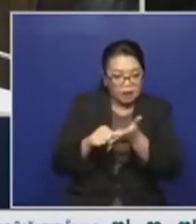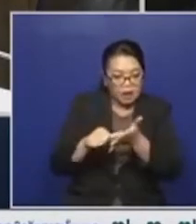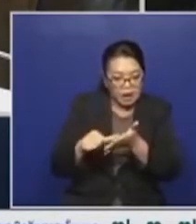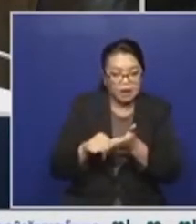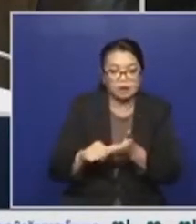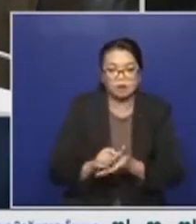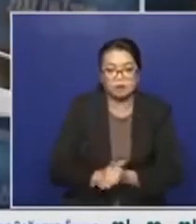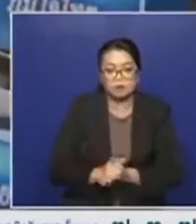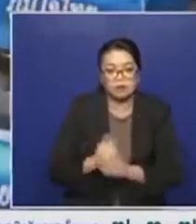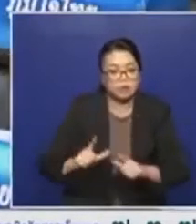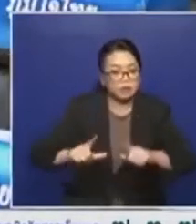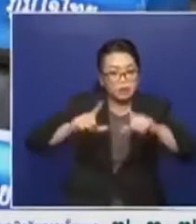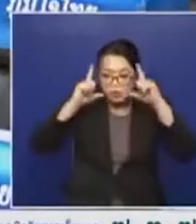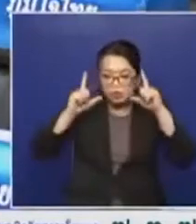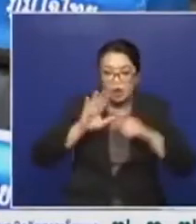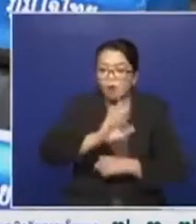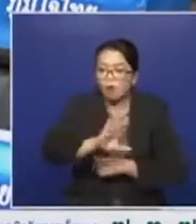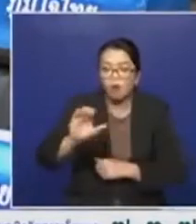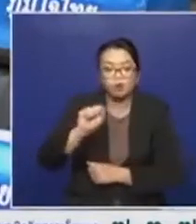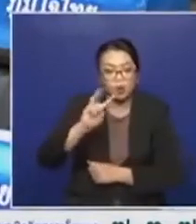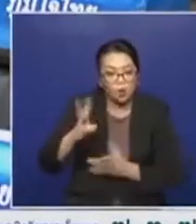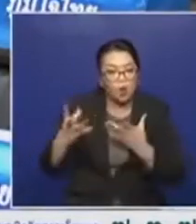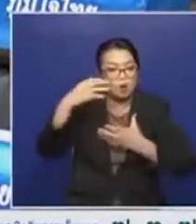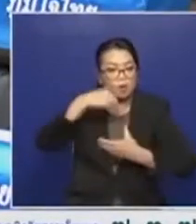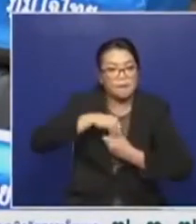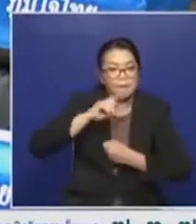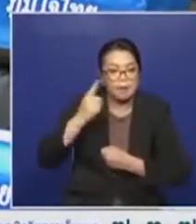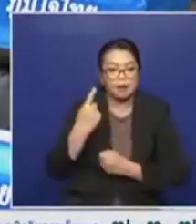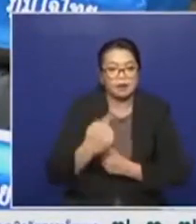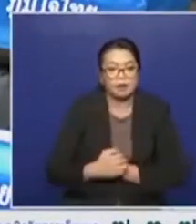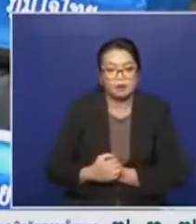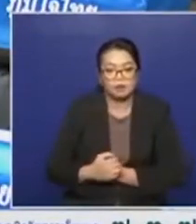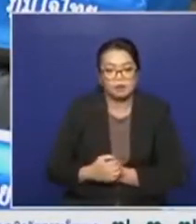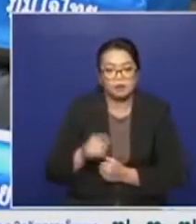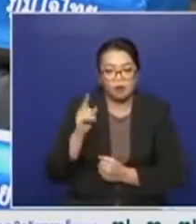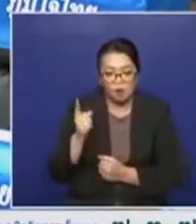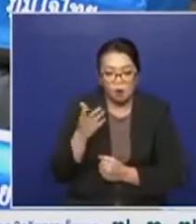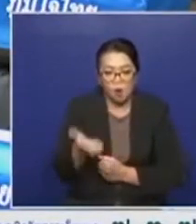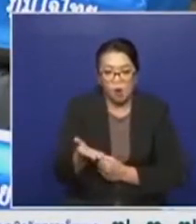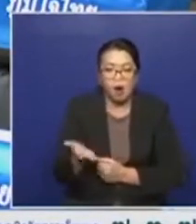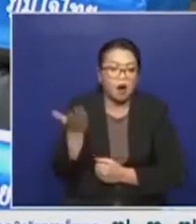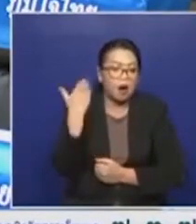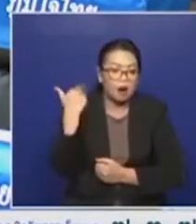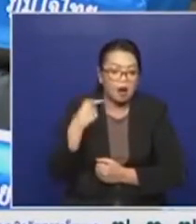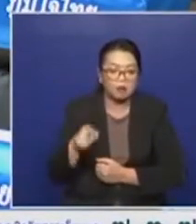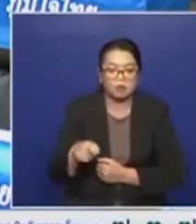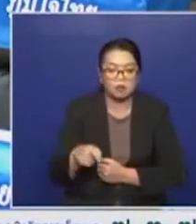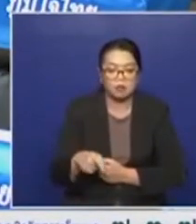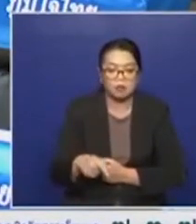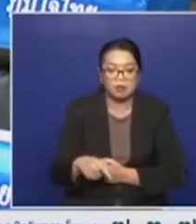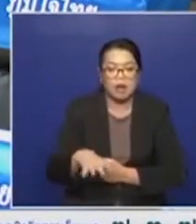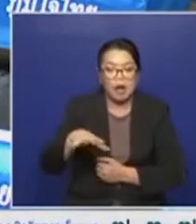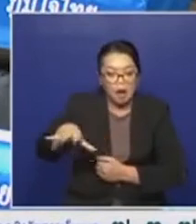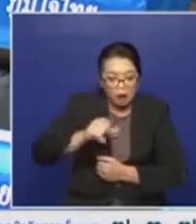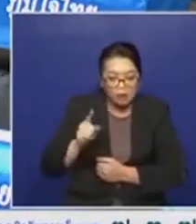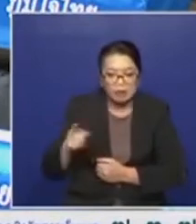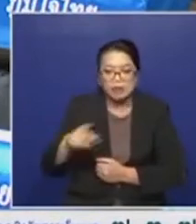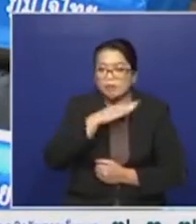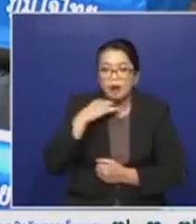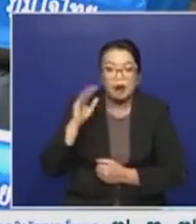กอบกู้ชื่อเสียงเกียรติยศของพวกท่านกลับมาอีกครั้งด้วยการกลบฝังสิ่งที่ท่านสร้างขึ้นมากับลงสู่พื้นดิน